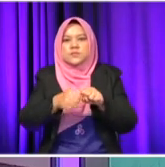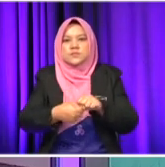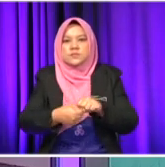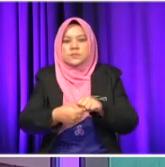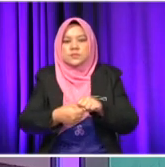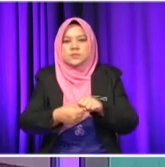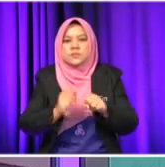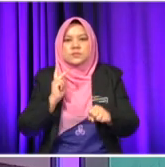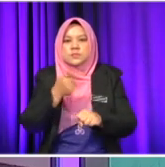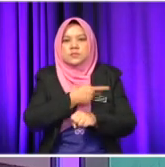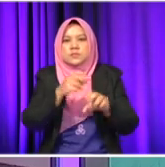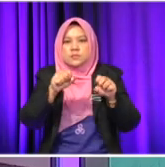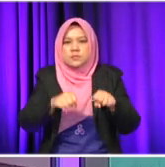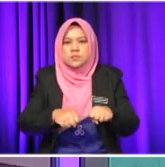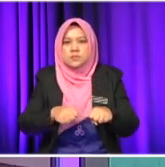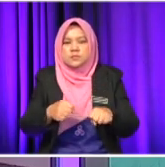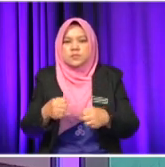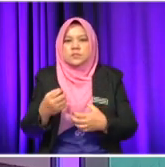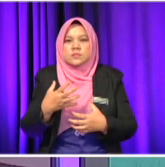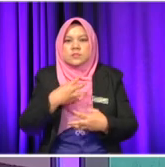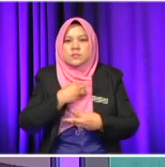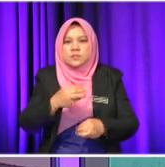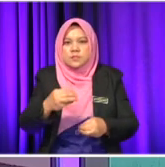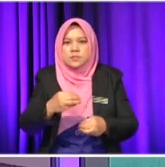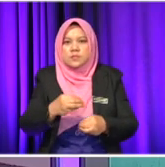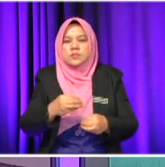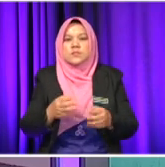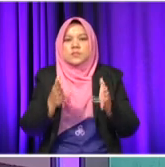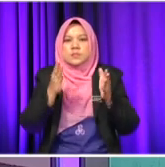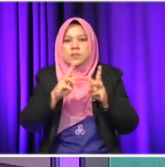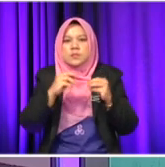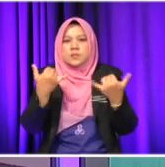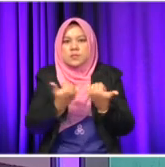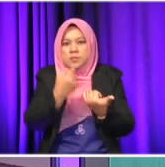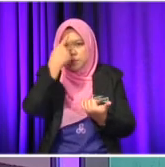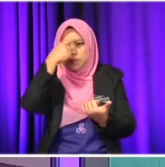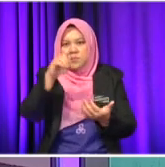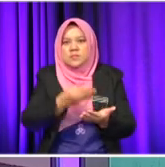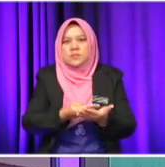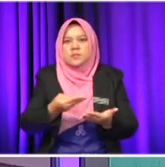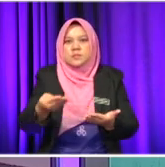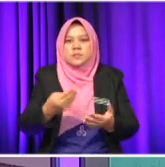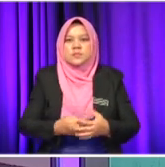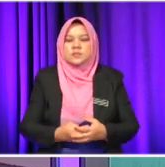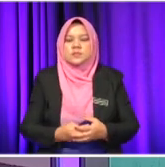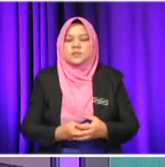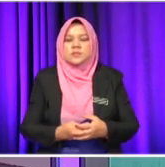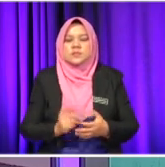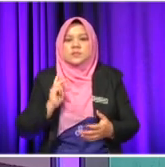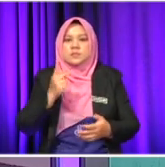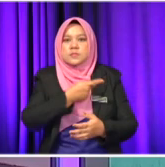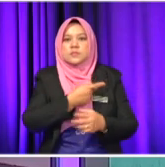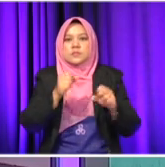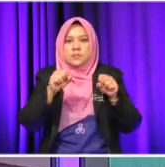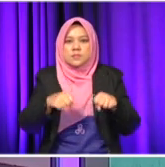kita boleh menarik perhatian masyarakat untuk membelinya Oke so itu ialah fase pembangunan produk kita boleh